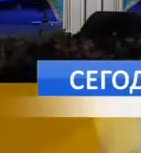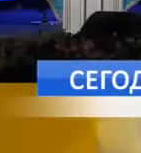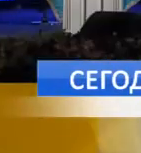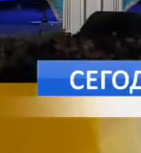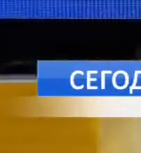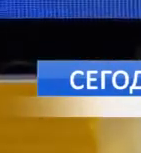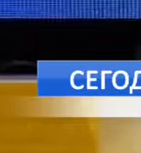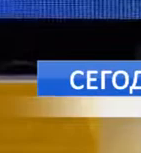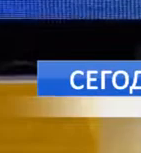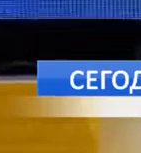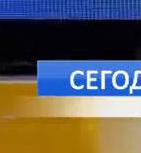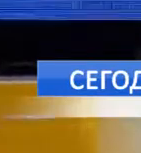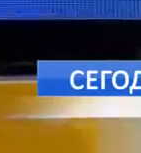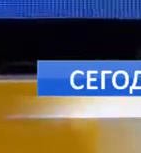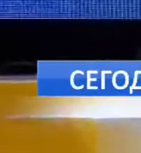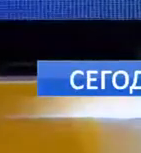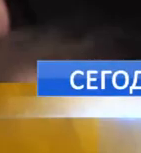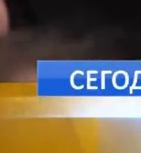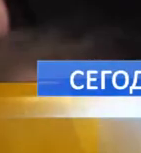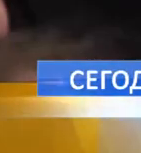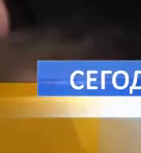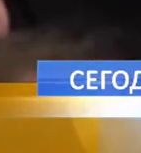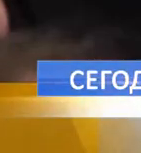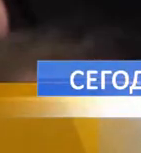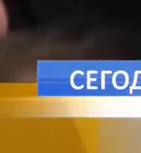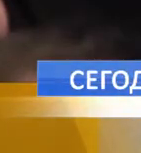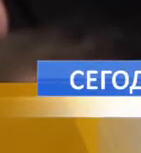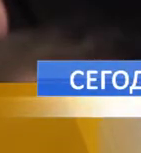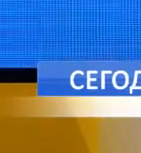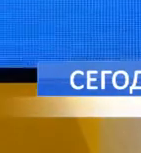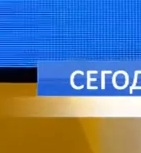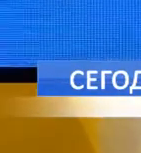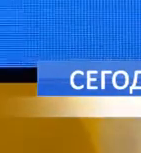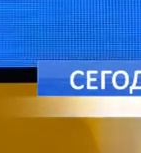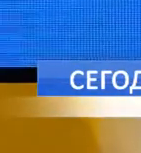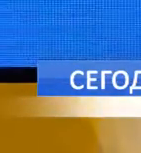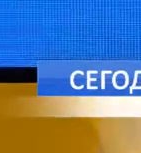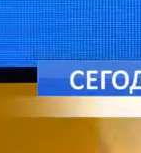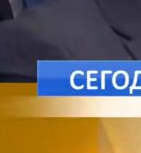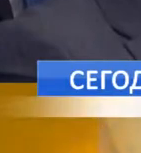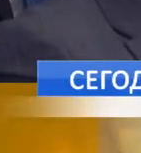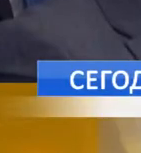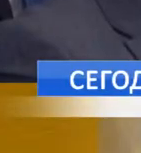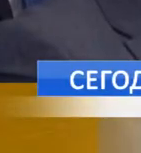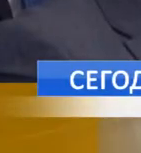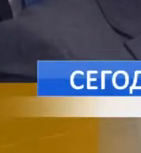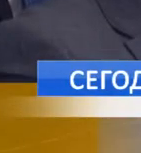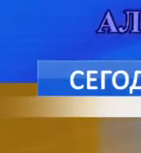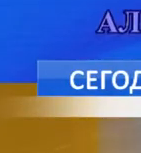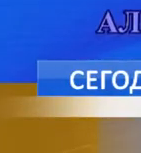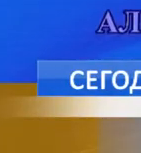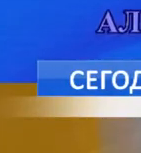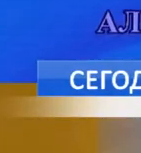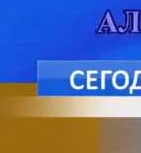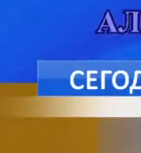Задача партии. 17 тысяч семей Алматинской области начнут получать адресную социальную помощь. Решили на заседании партактива